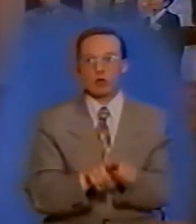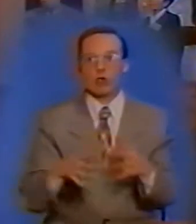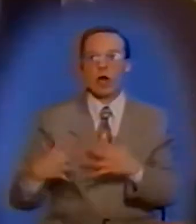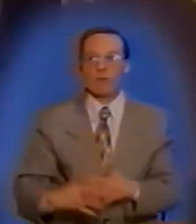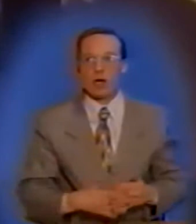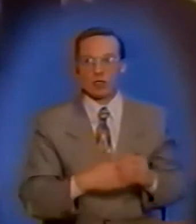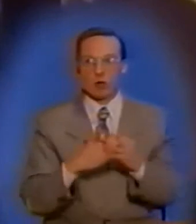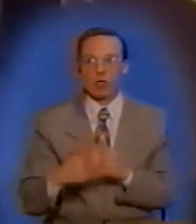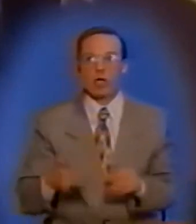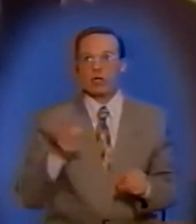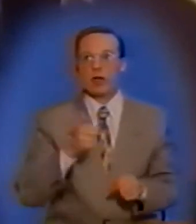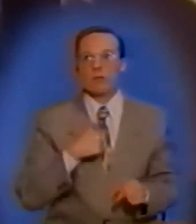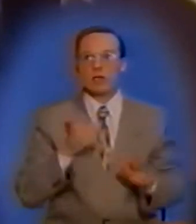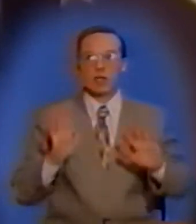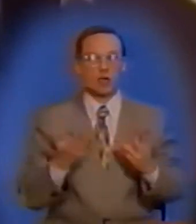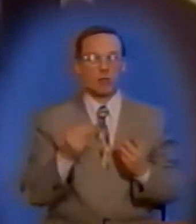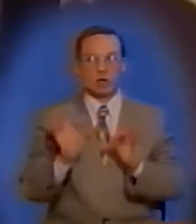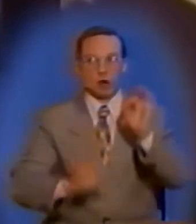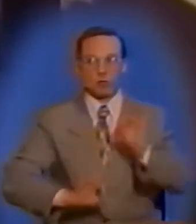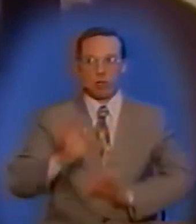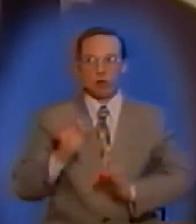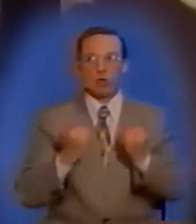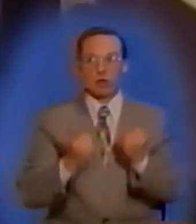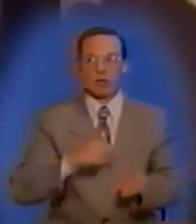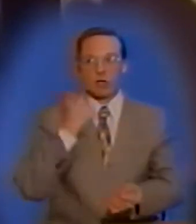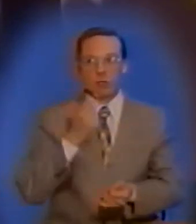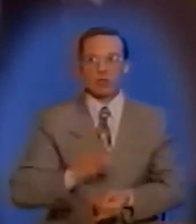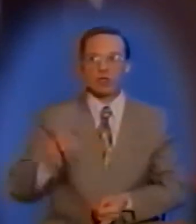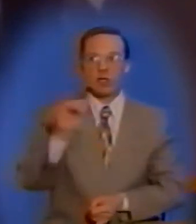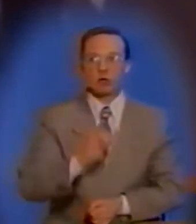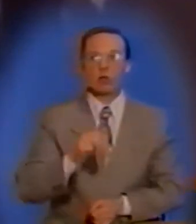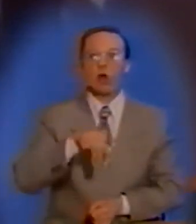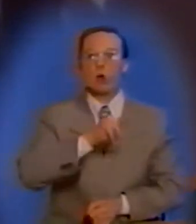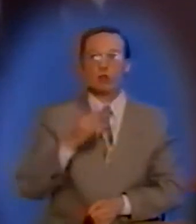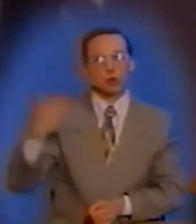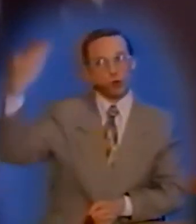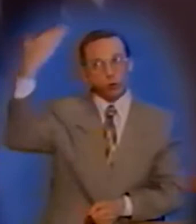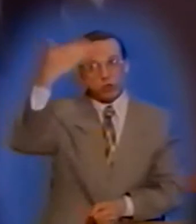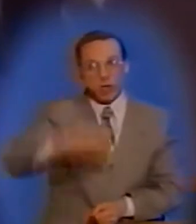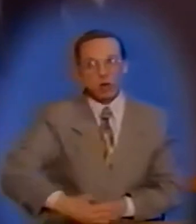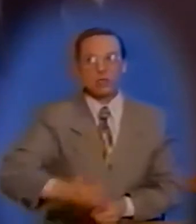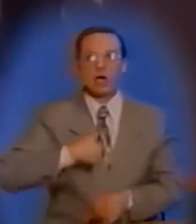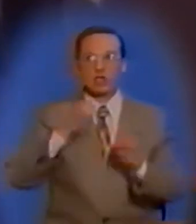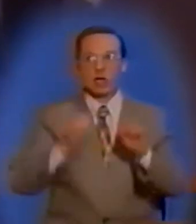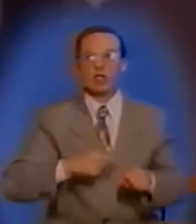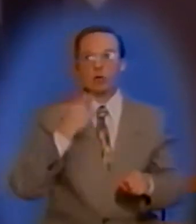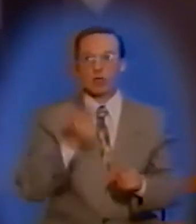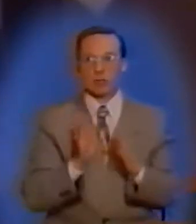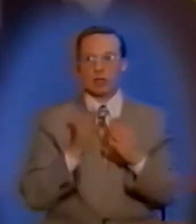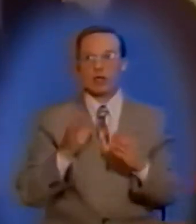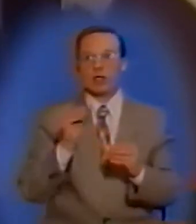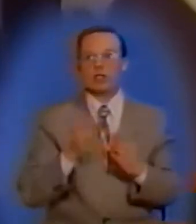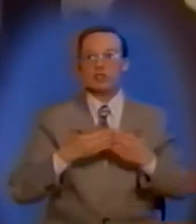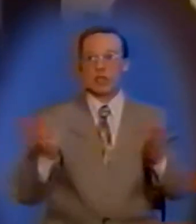Amerikoje. Nu, man kažkaip nenormalu būtent dabar kalbėti kažkur, vat, už uždangos. Aš galėčiau kalbėti šviesiai tiesiai,